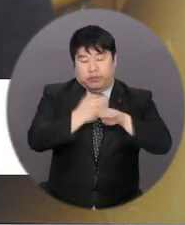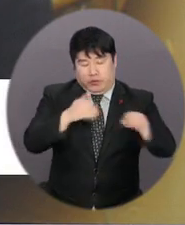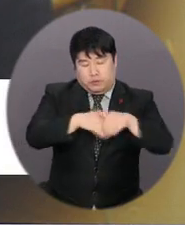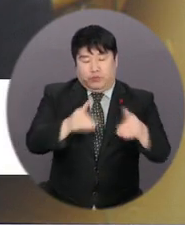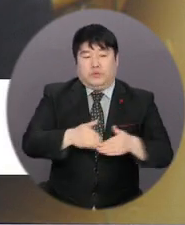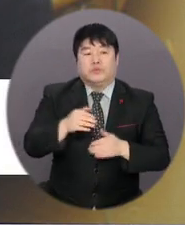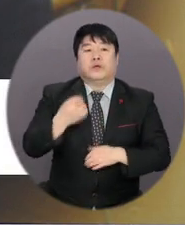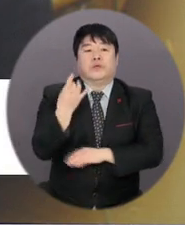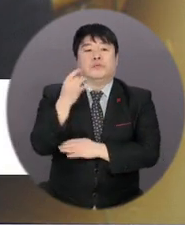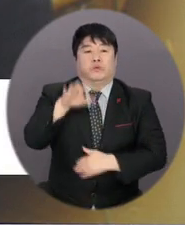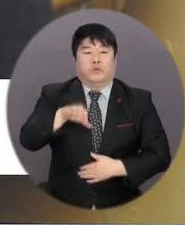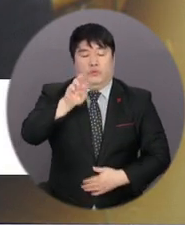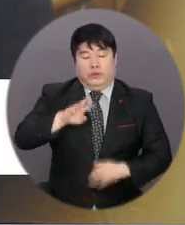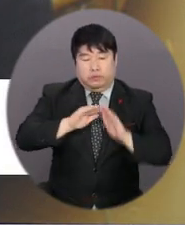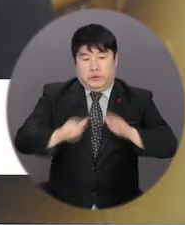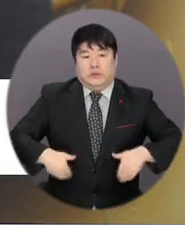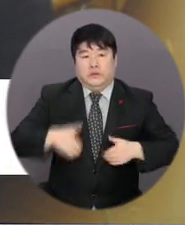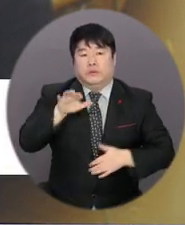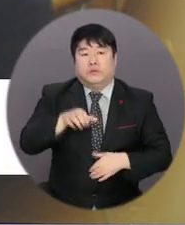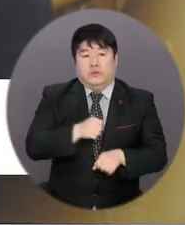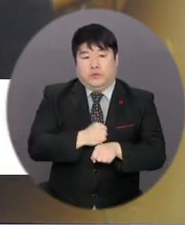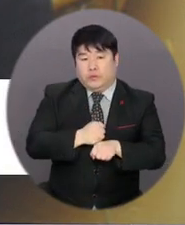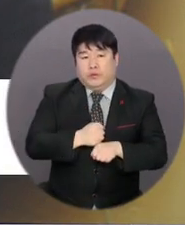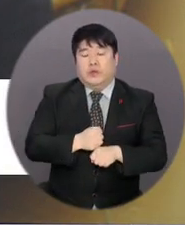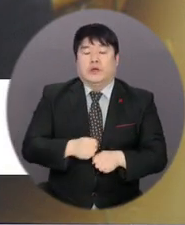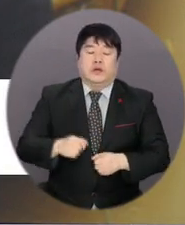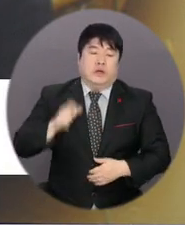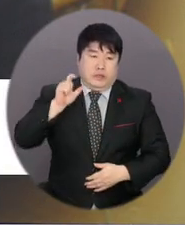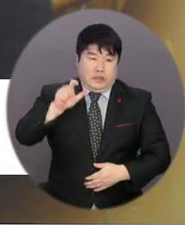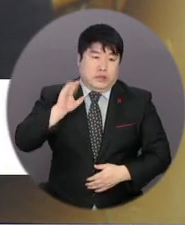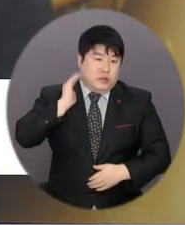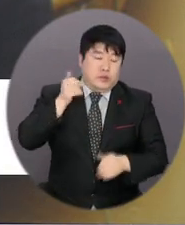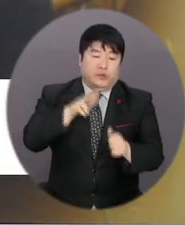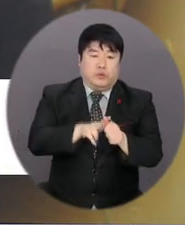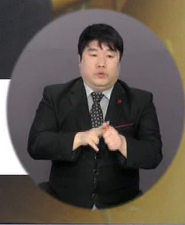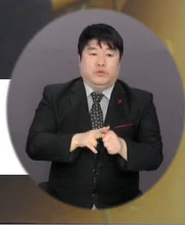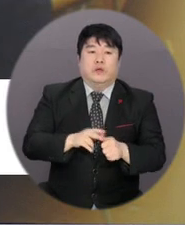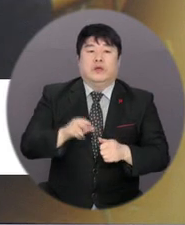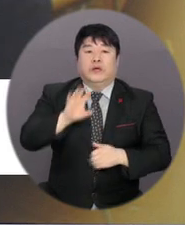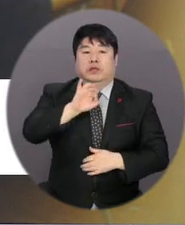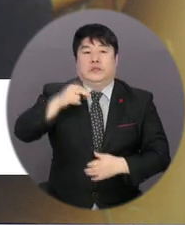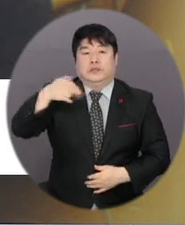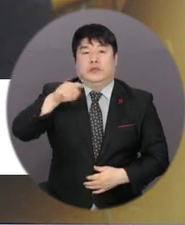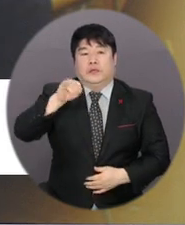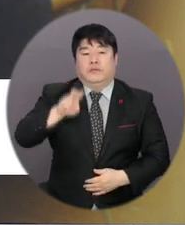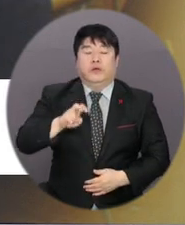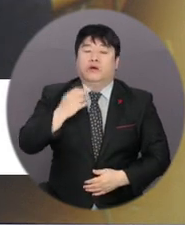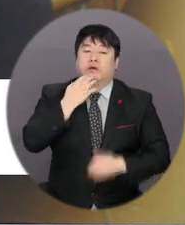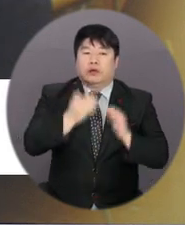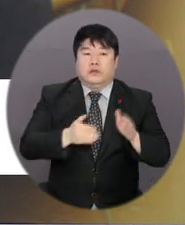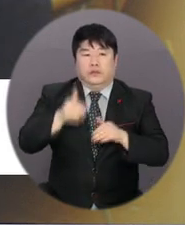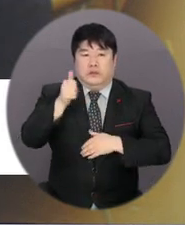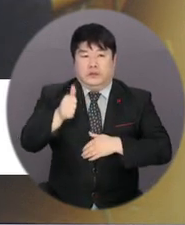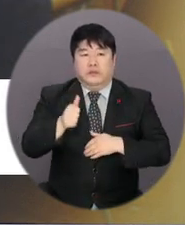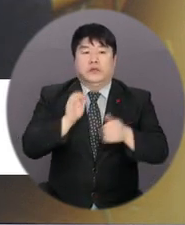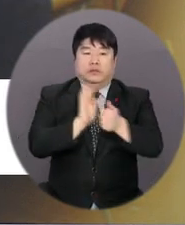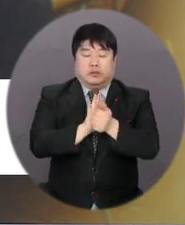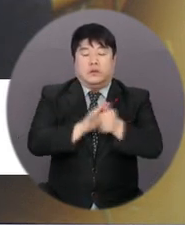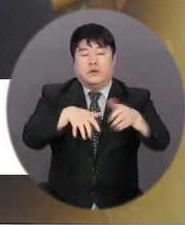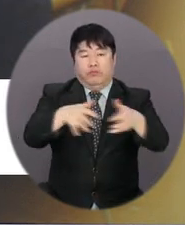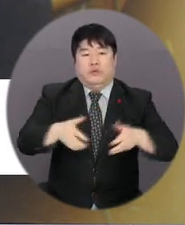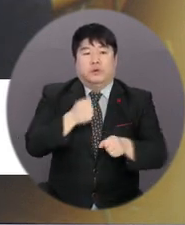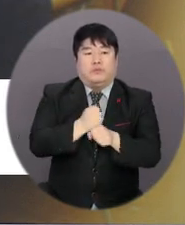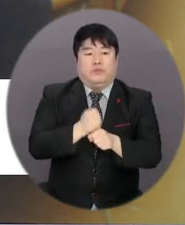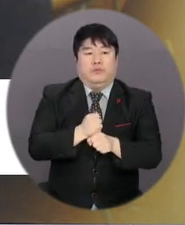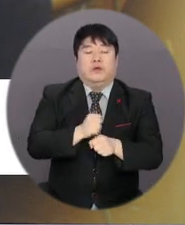더불어민주당에 탑받친 광주와 전남에서 유력 대권주자인 이재명 경기지사를 지지하는 모임이 결성됐습니다. 이낙연